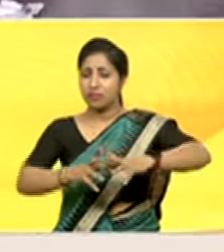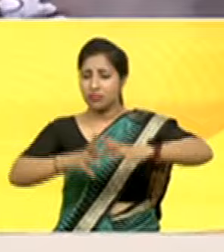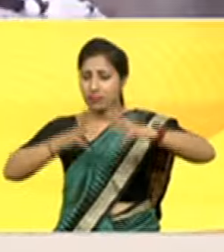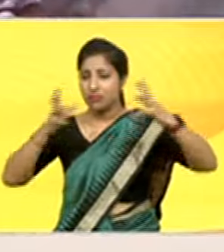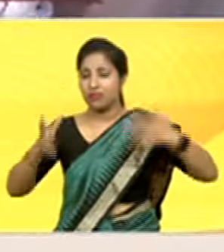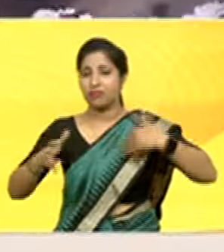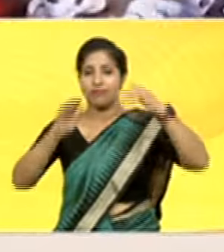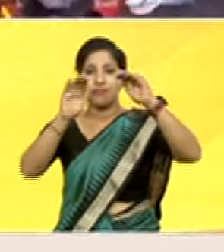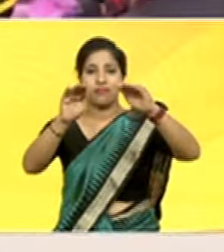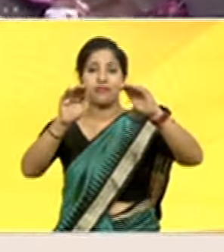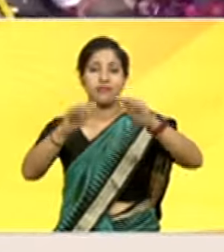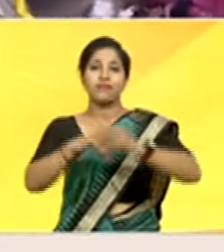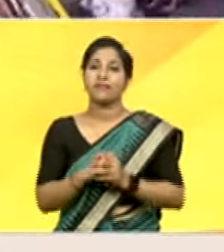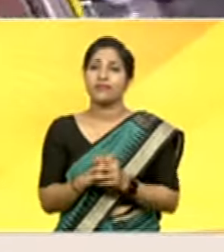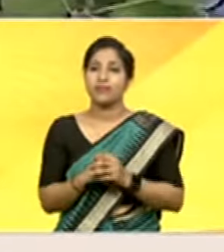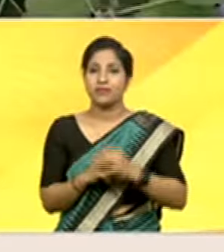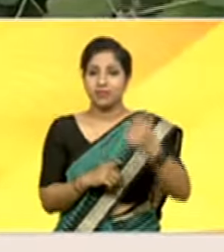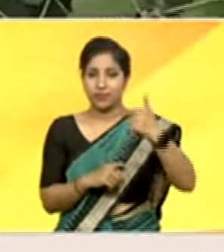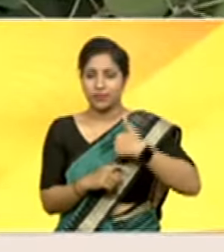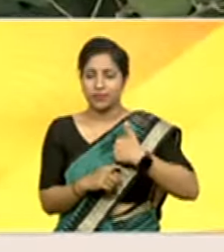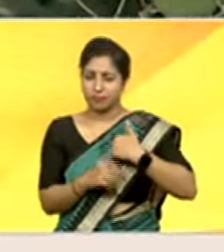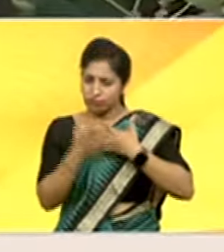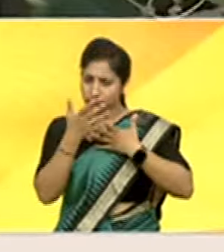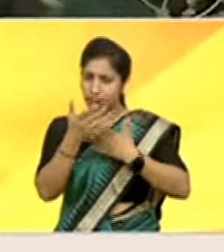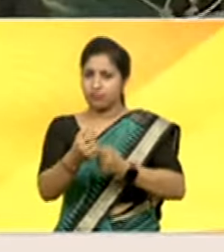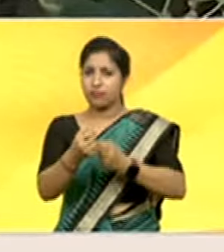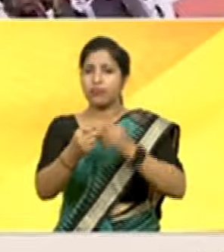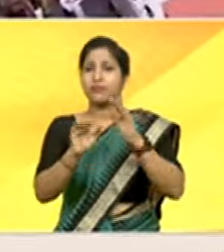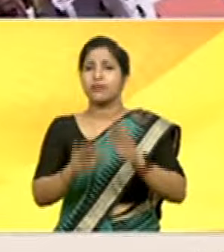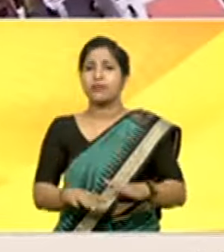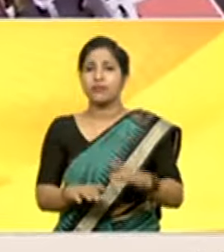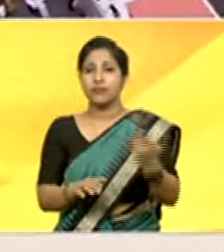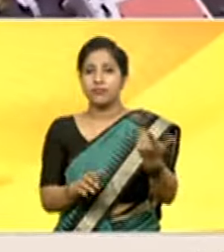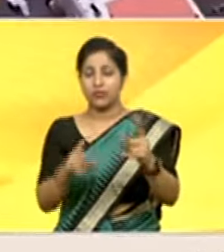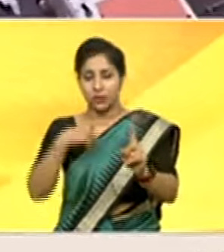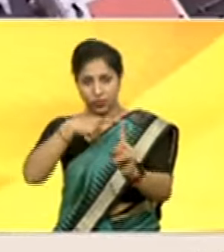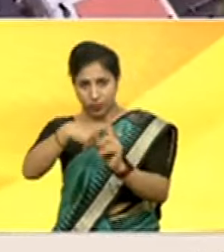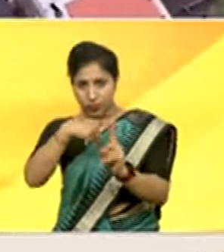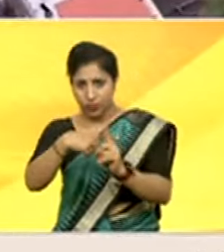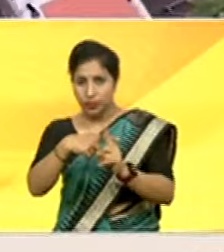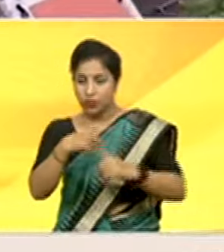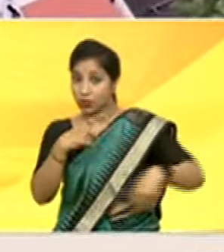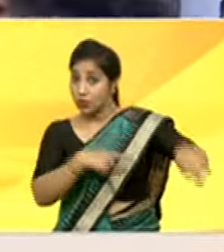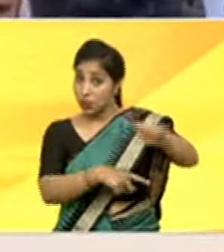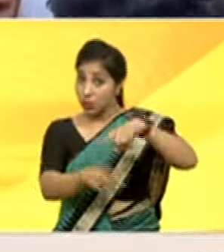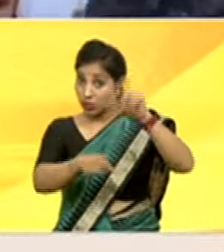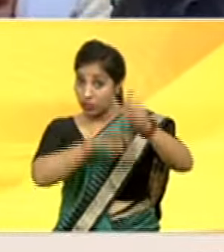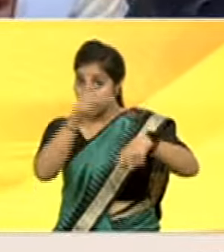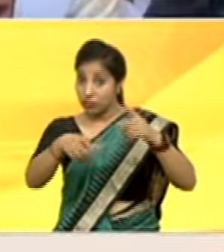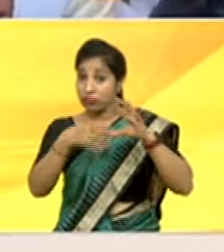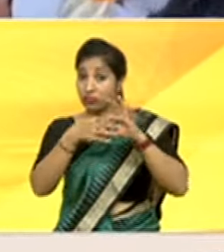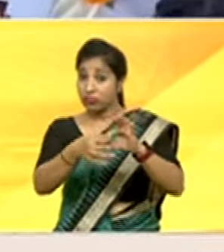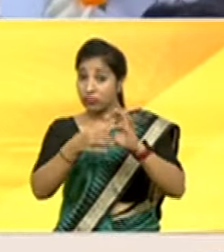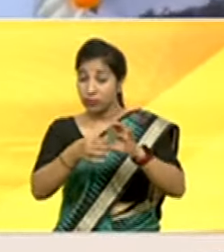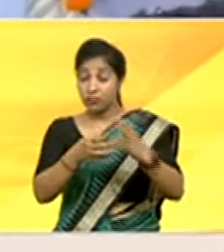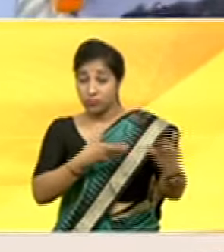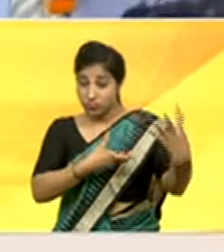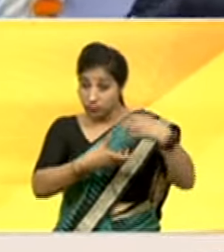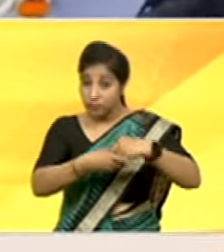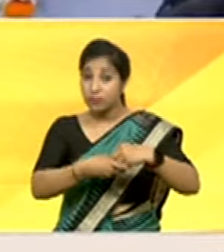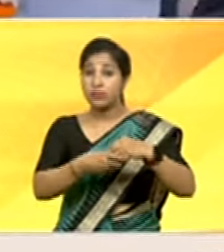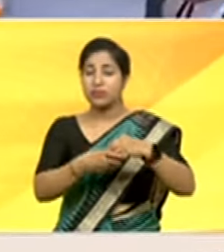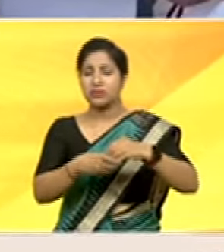सारी सुपकामनाय है। मुझे विश्वात है कि पोजिटिविटी से जुड़े जन भागीदारी के